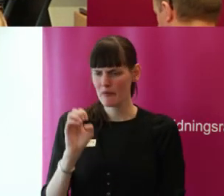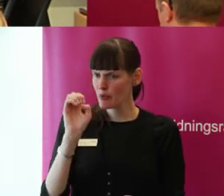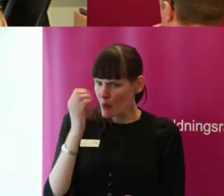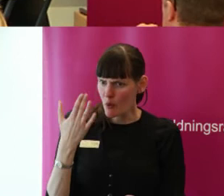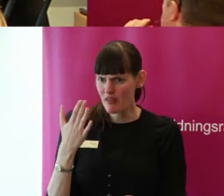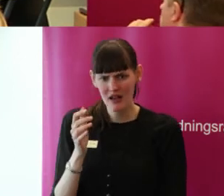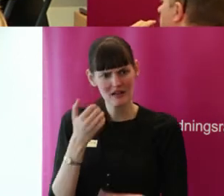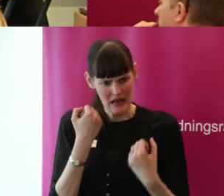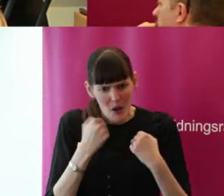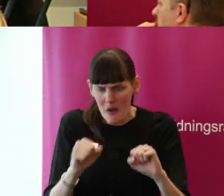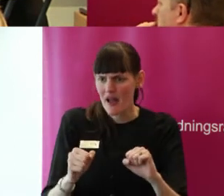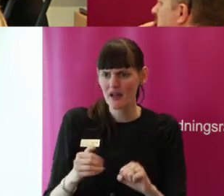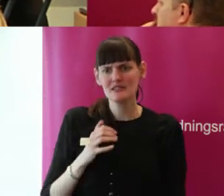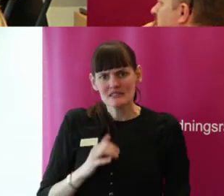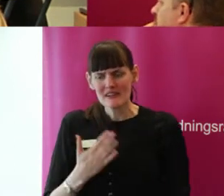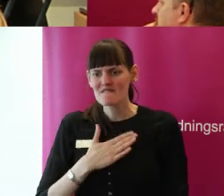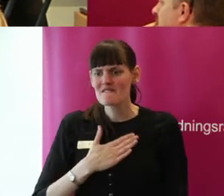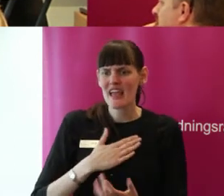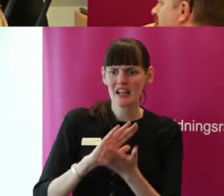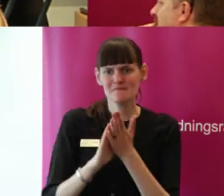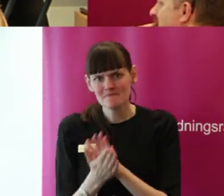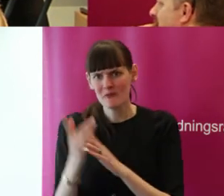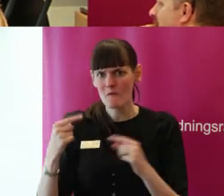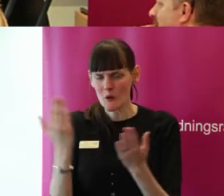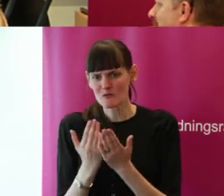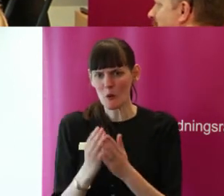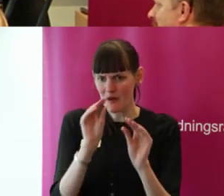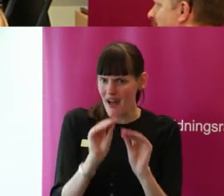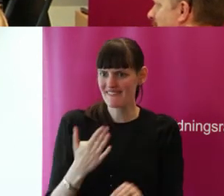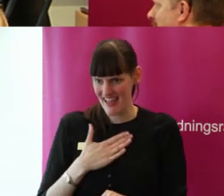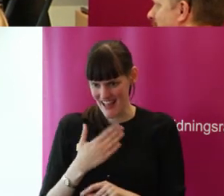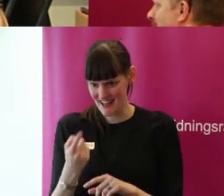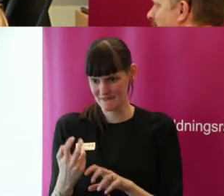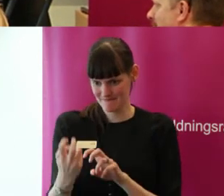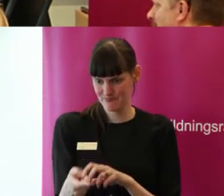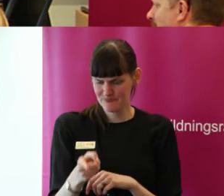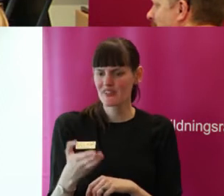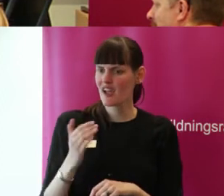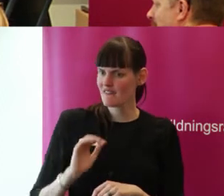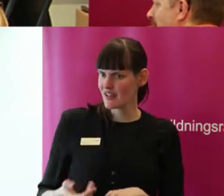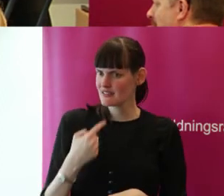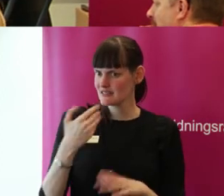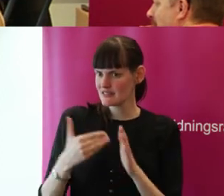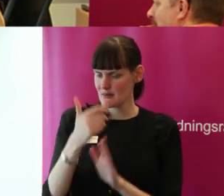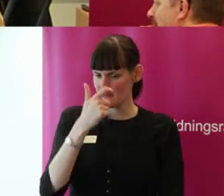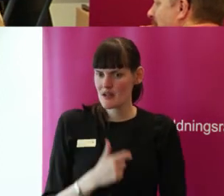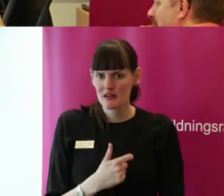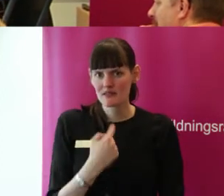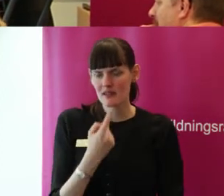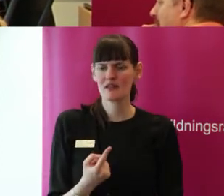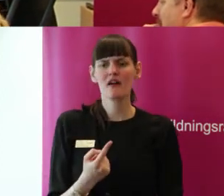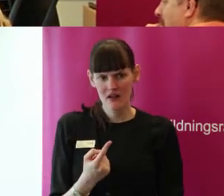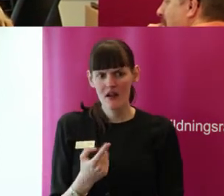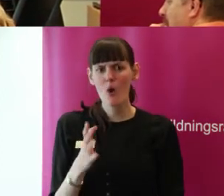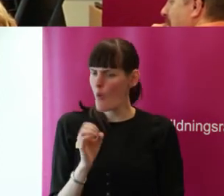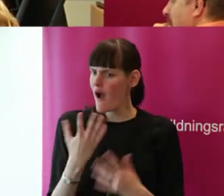vill bli folkhögskollärare så snabbt och så mycket som möjligt. Då säger den här kvinnan på det här sättet: det är